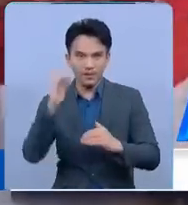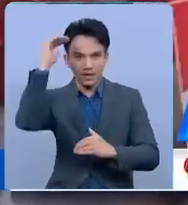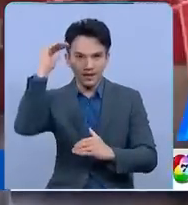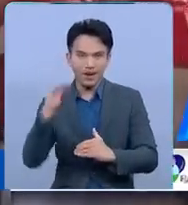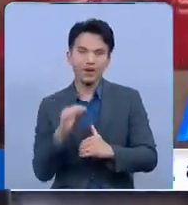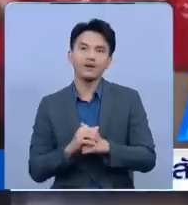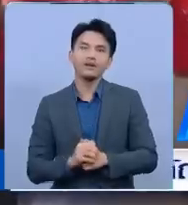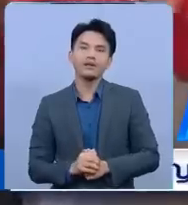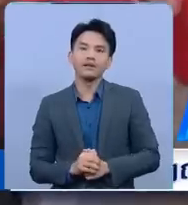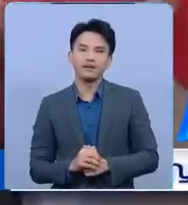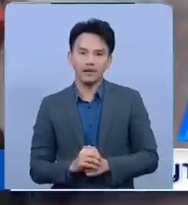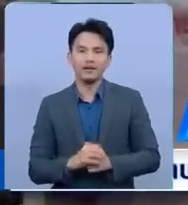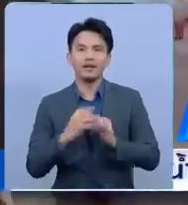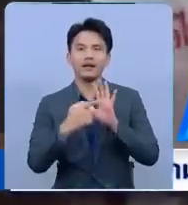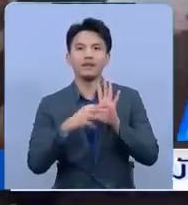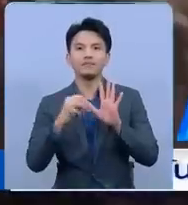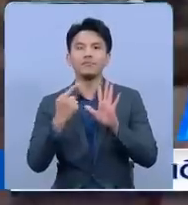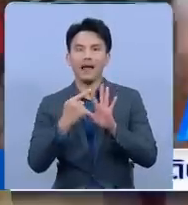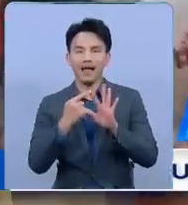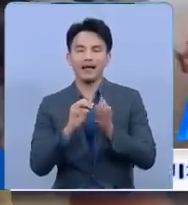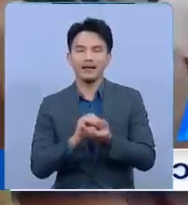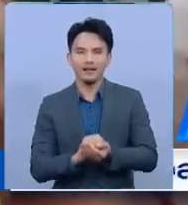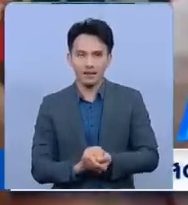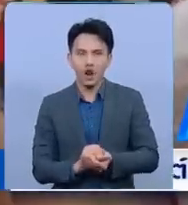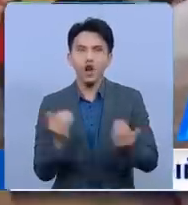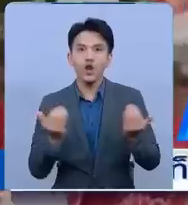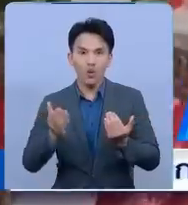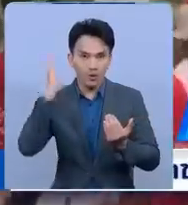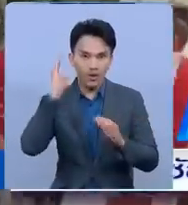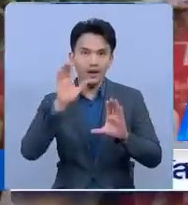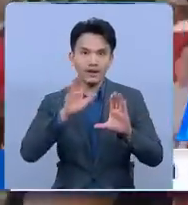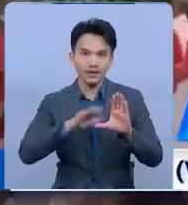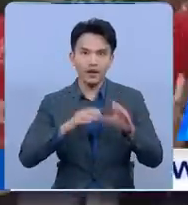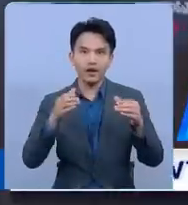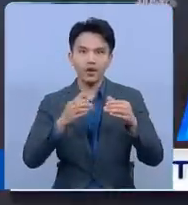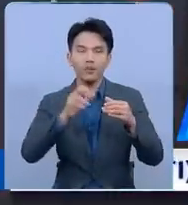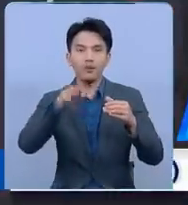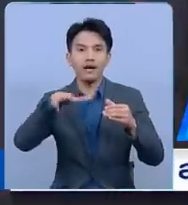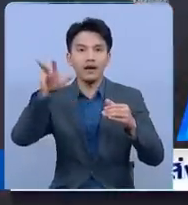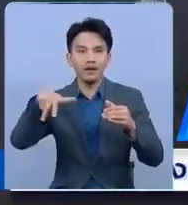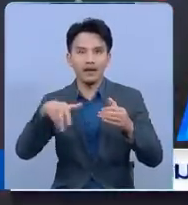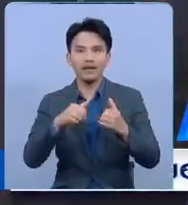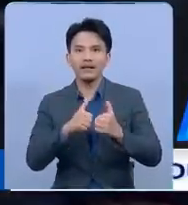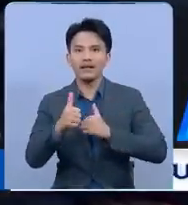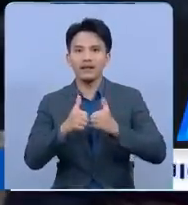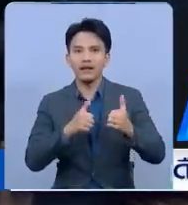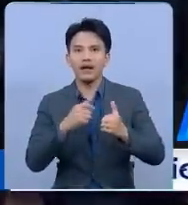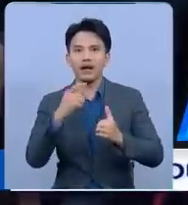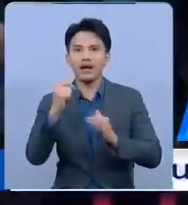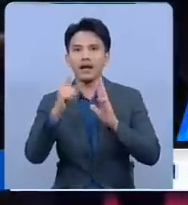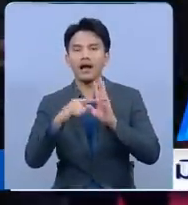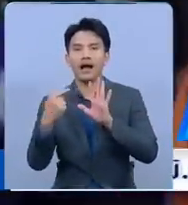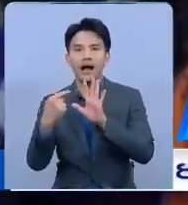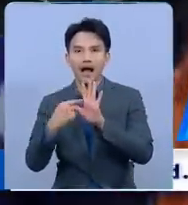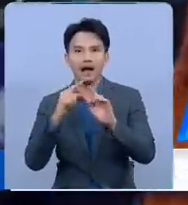ค่ะอย่างเสี่ยแมะสิทธิชัยหอบลูกชายไปลงสมัครในนามพรรคเพื่อไทยท้าชนกับเสียอาวุฒิชัยแช